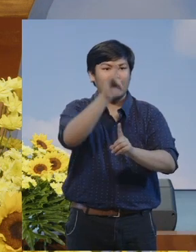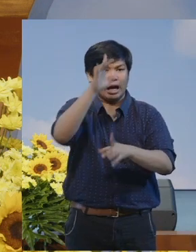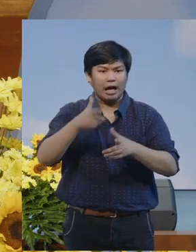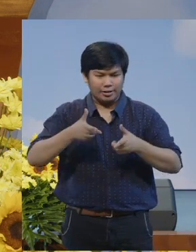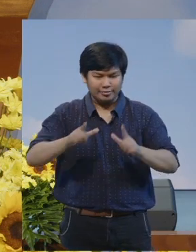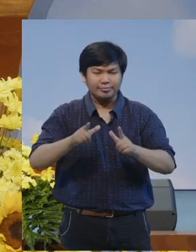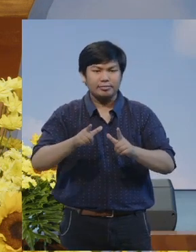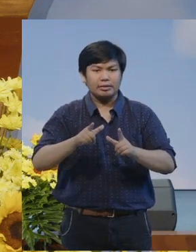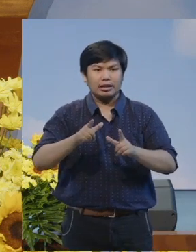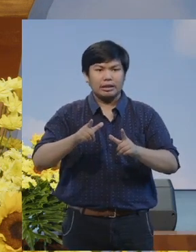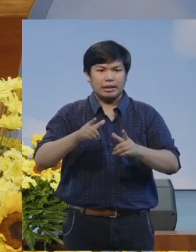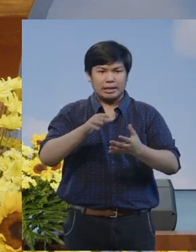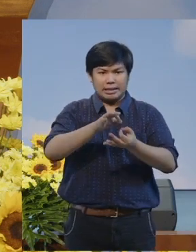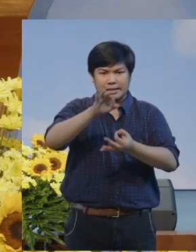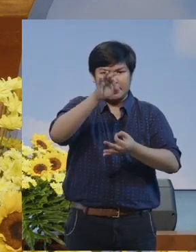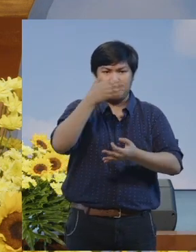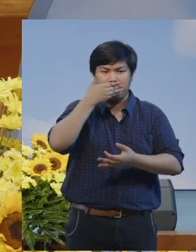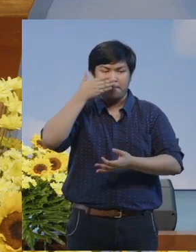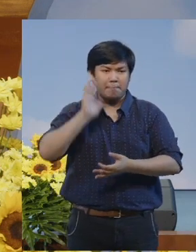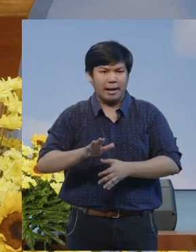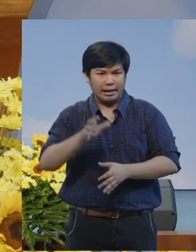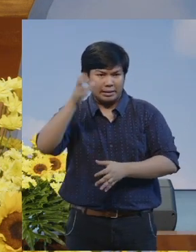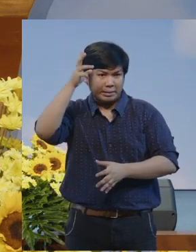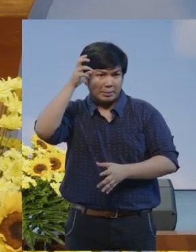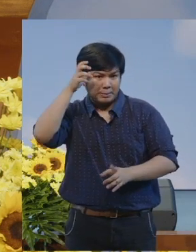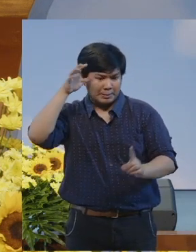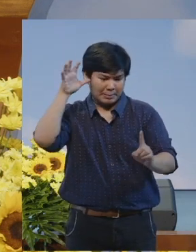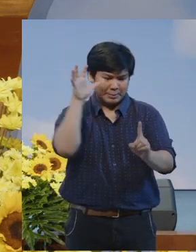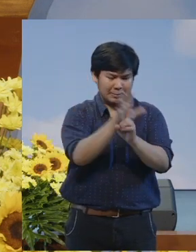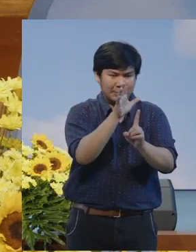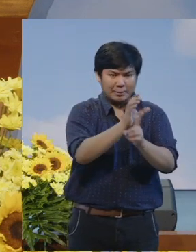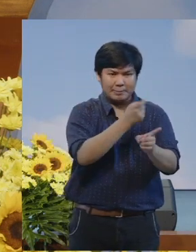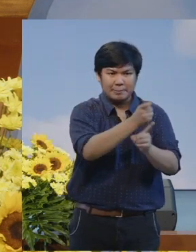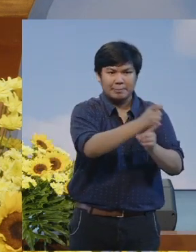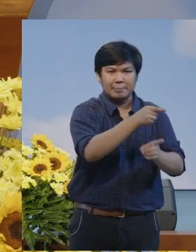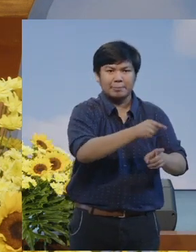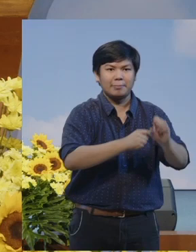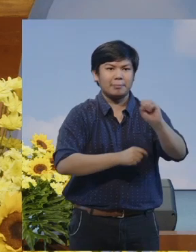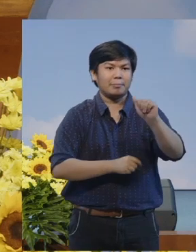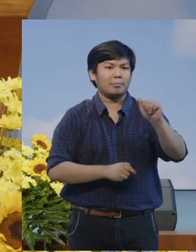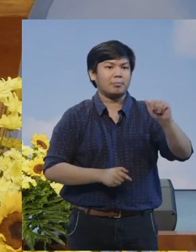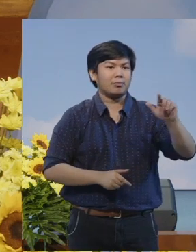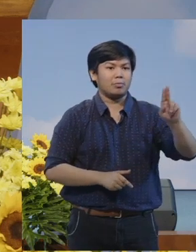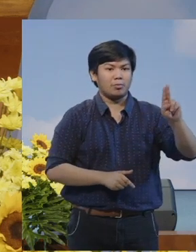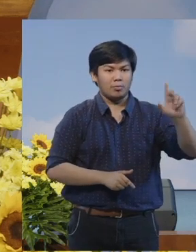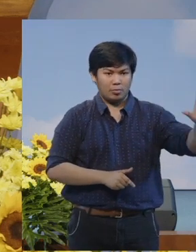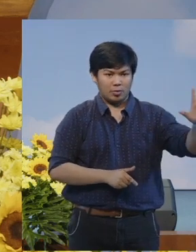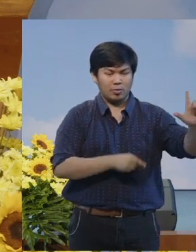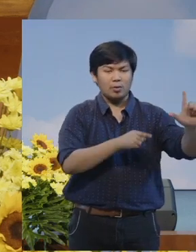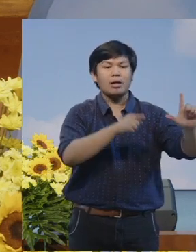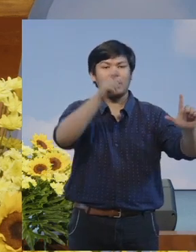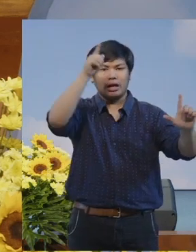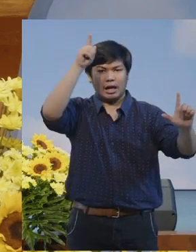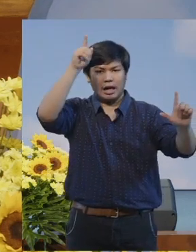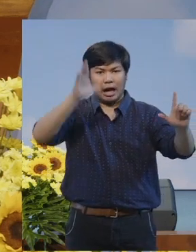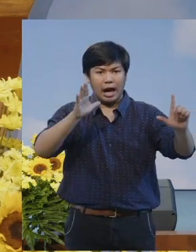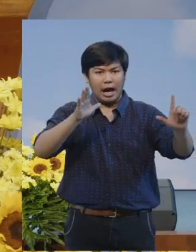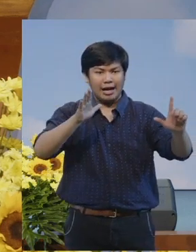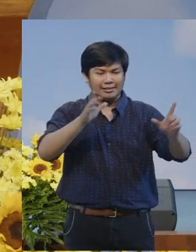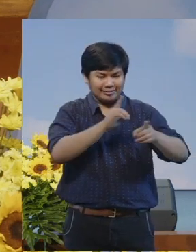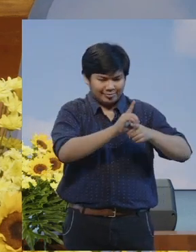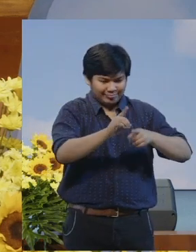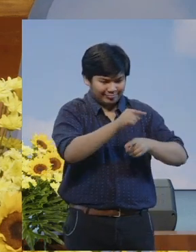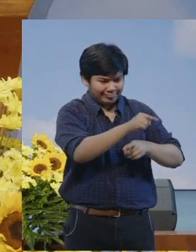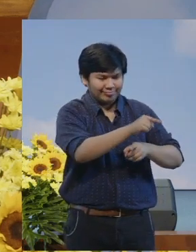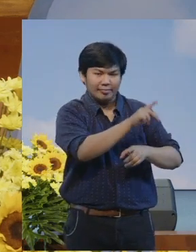ng Diyos na tuligsain si Saulo sapagkat dinidisiplina ng Diyos si Saulo. "And Saul's